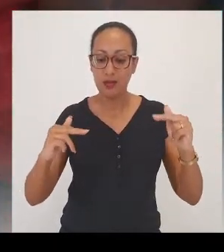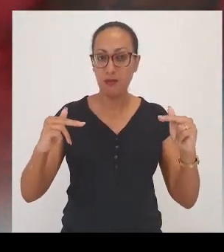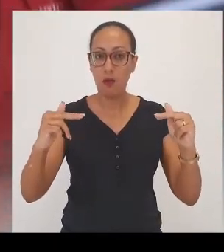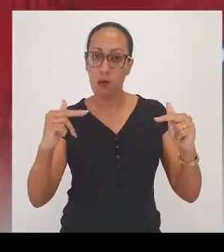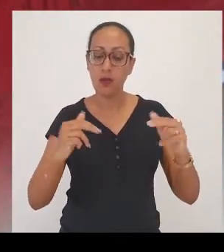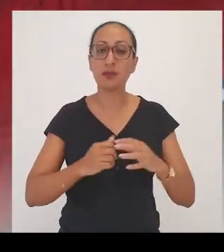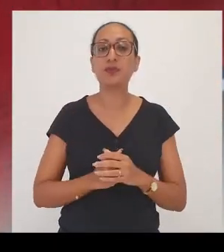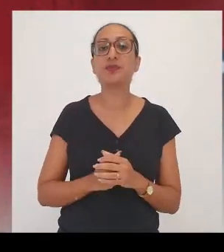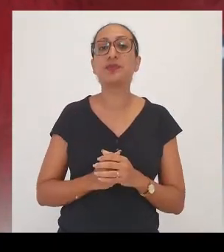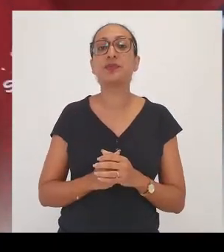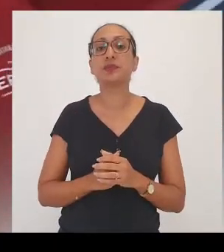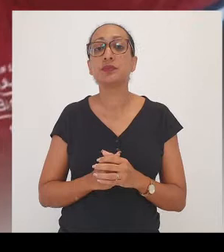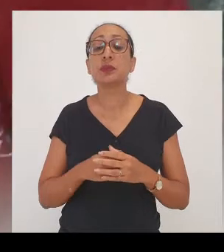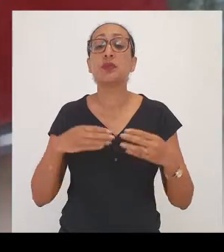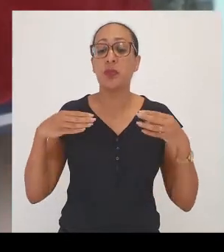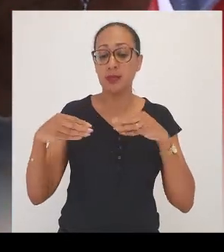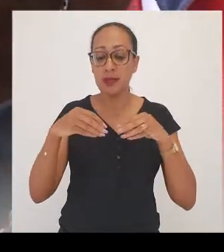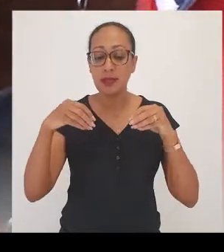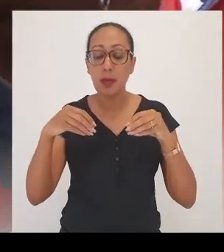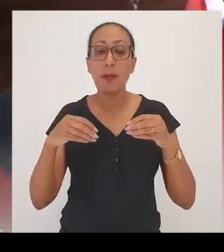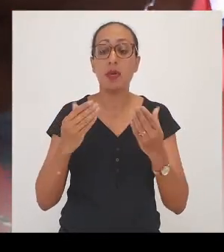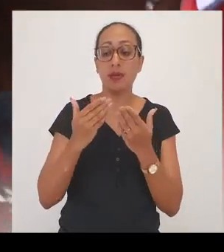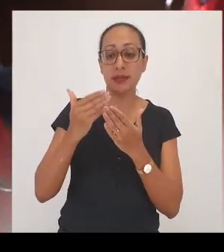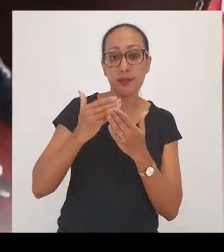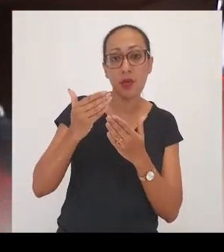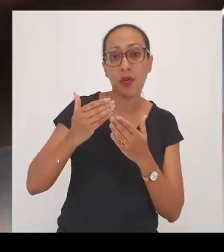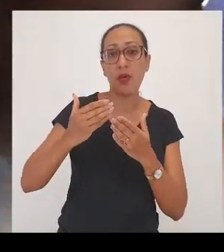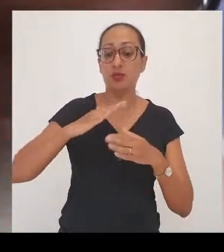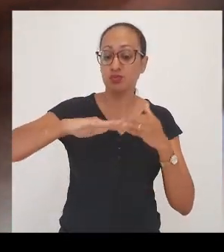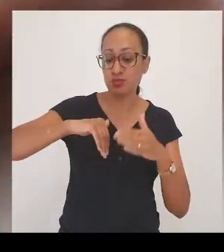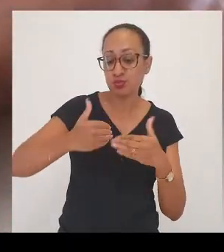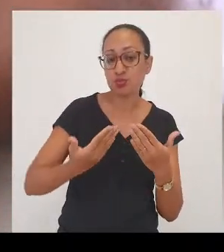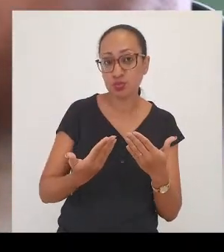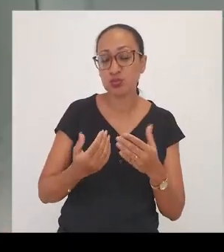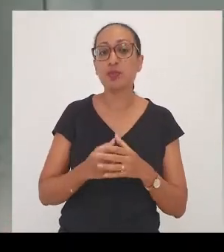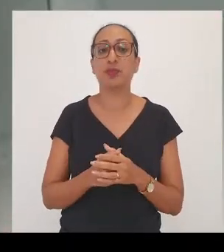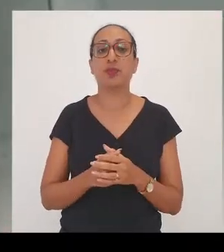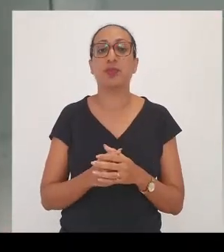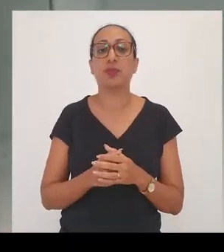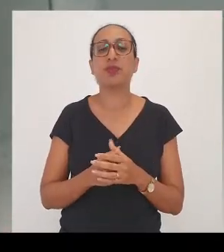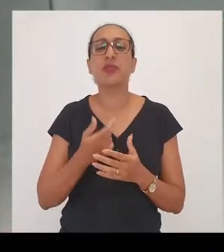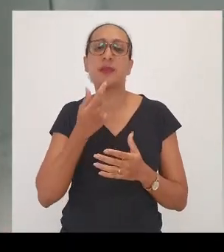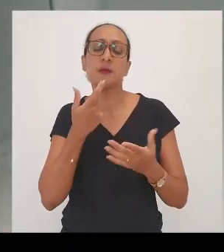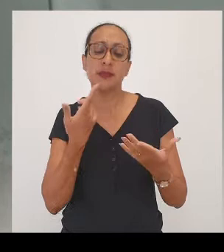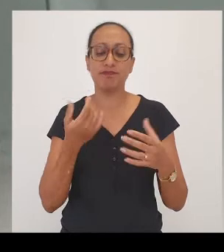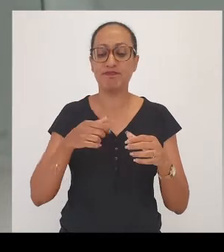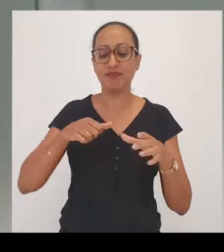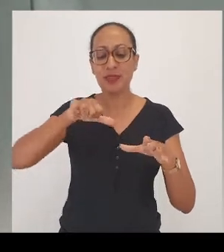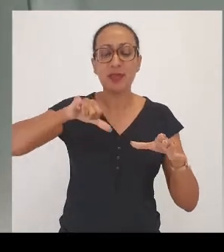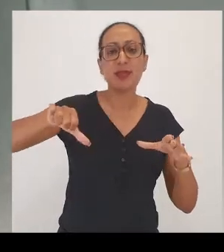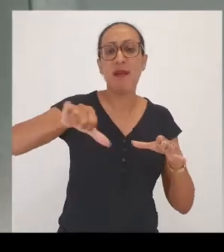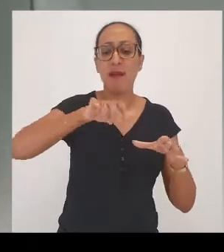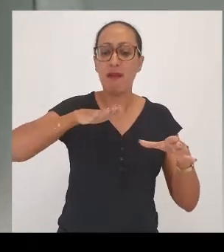Et puis, dresser, c'est du sable et du ciment. Il faut dresser une espèce de dalle, on va appeler